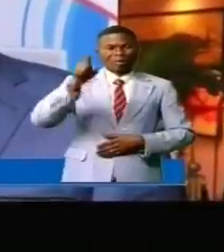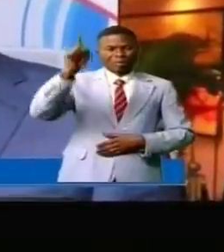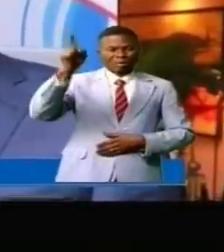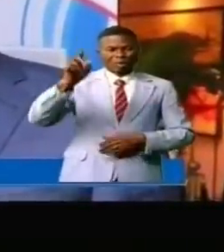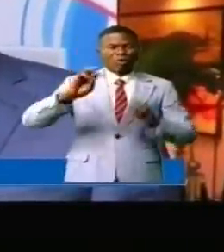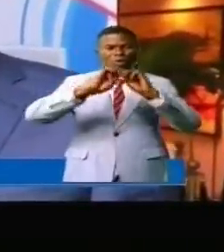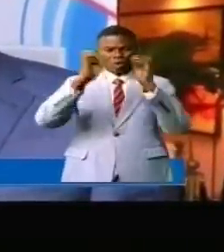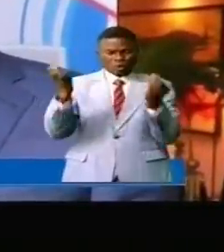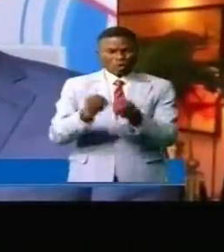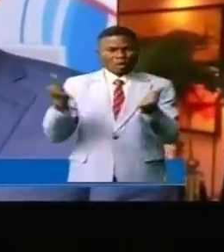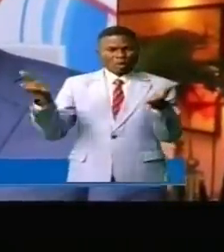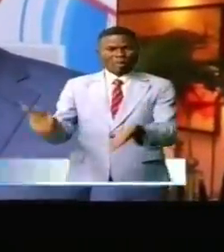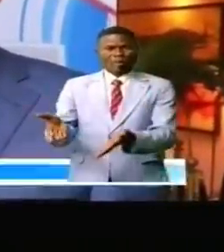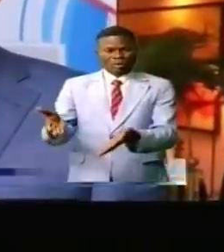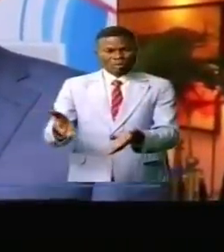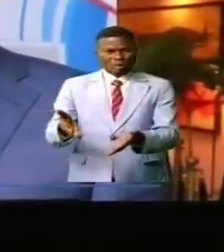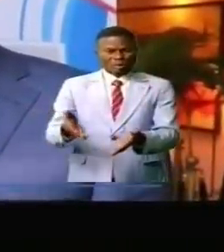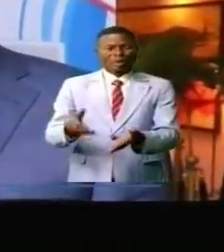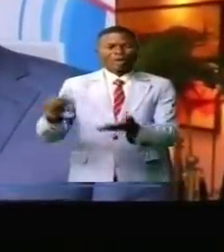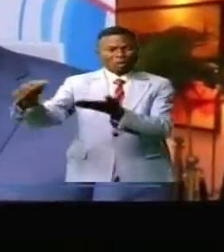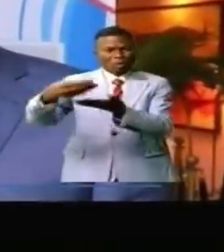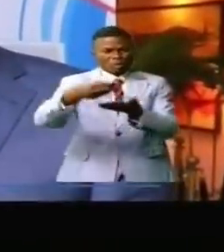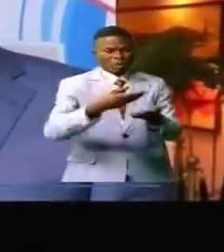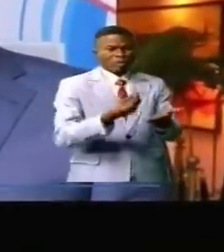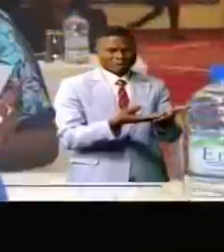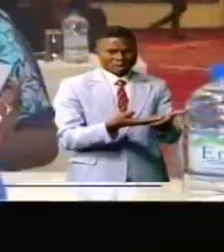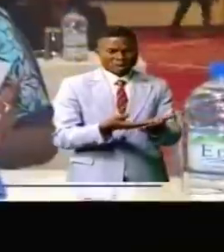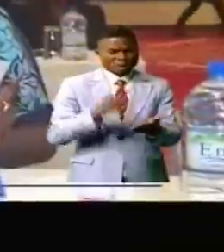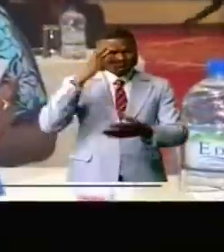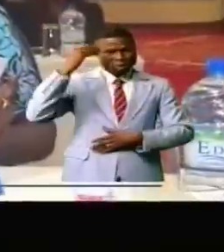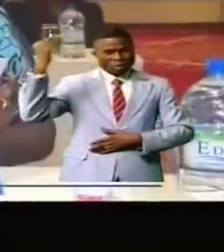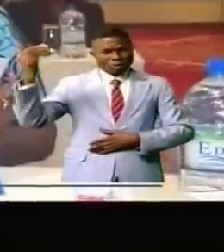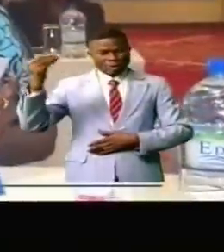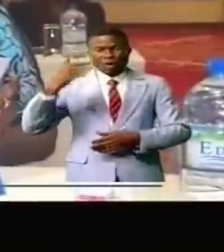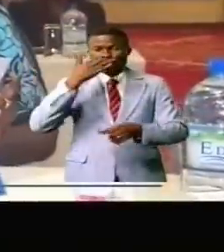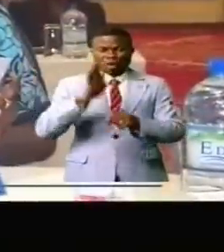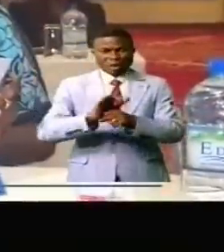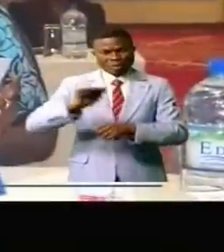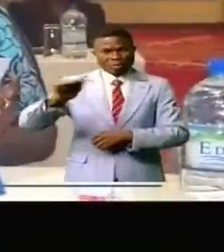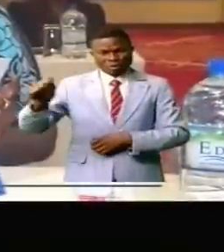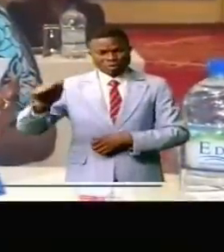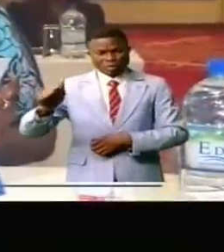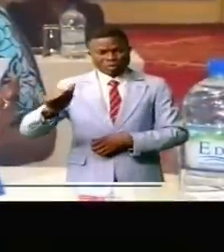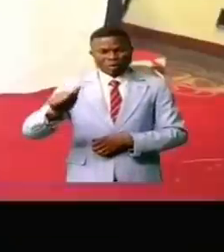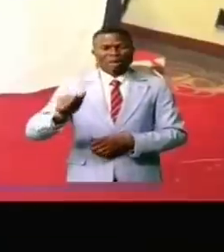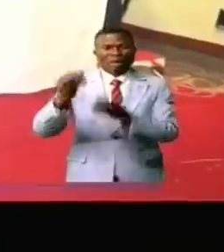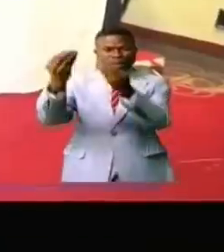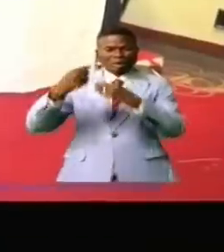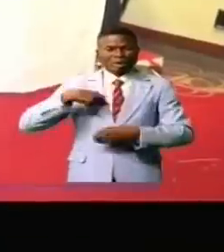que les équipes sont sur terrain pour faire le recouvrement. Nous espérons, comme elle a promis, qu'elle va nous transmettre un rapport et nous